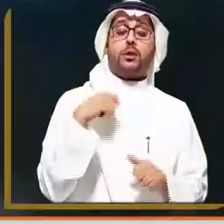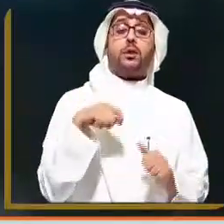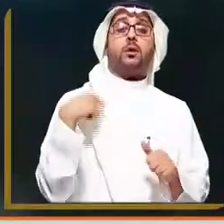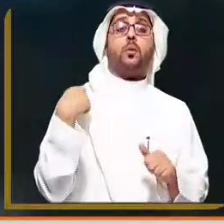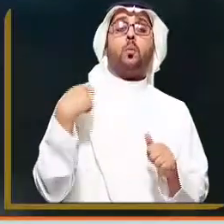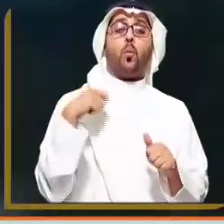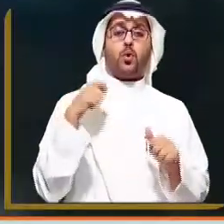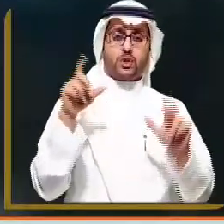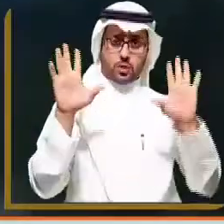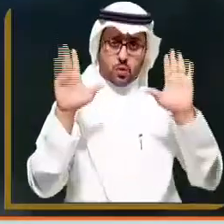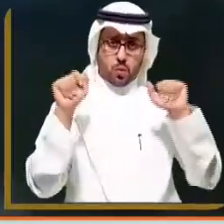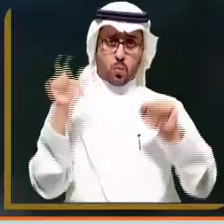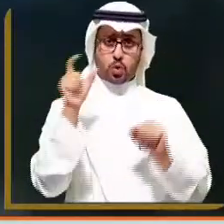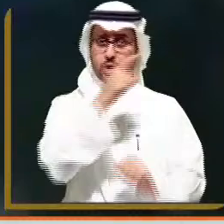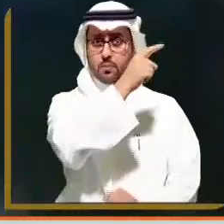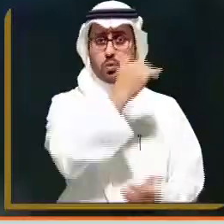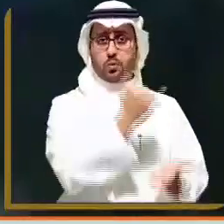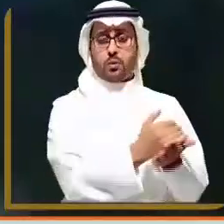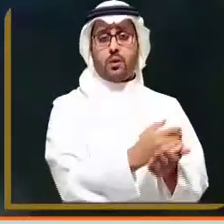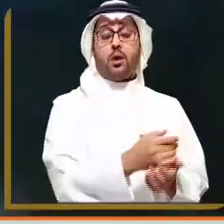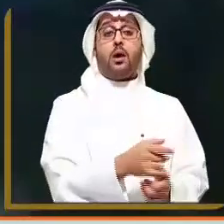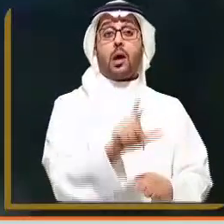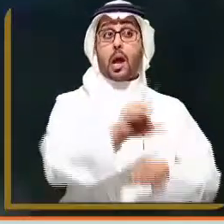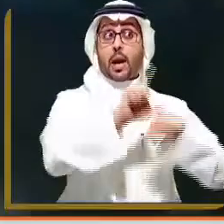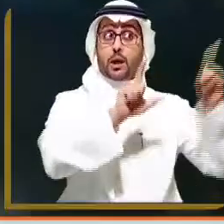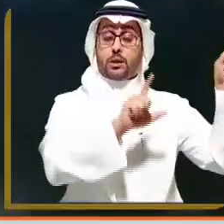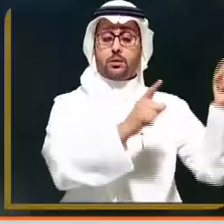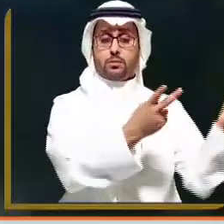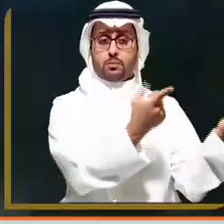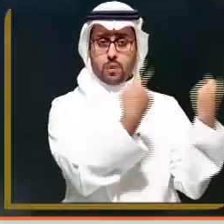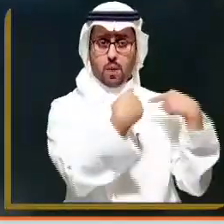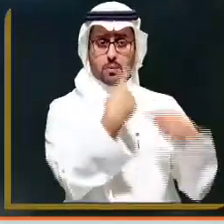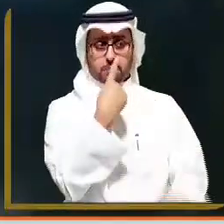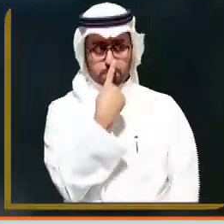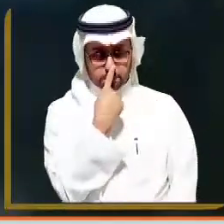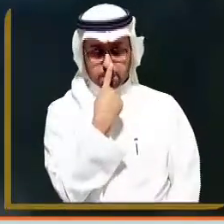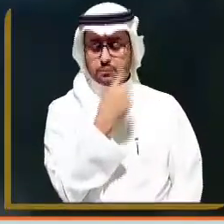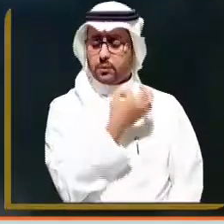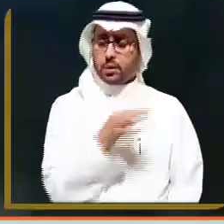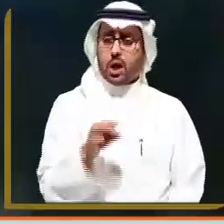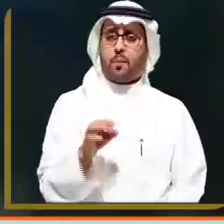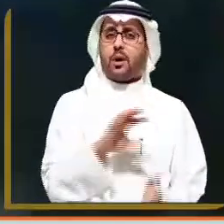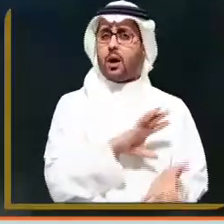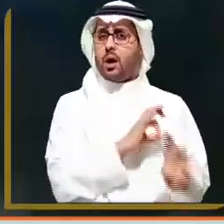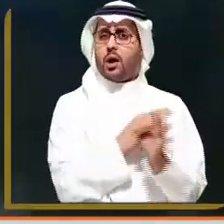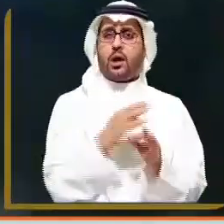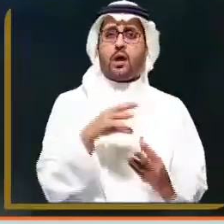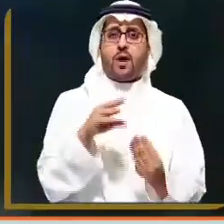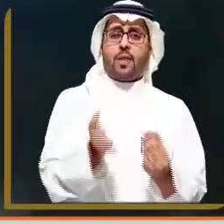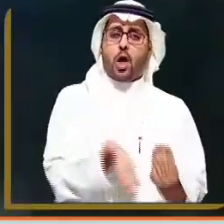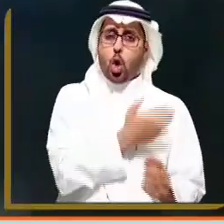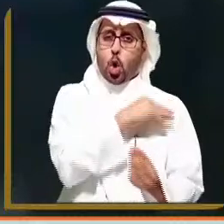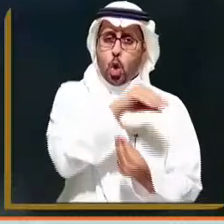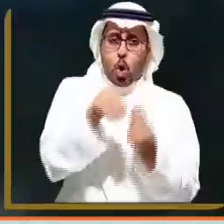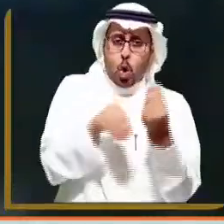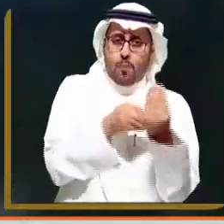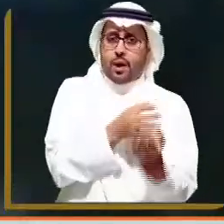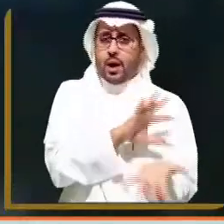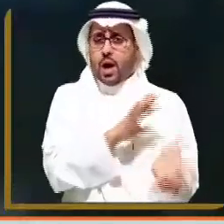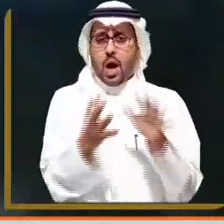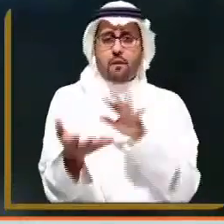الإسلامية والدعوة والإرشاد الشيخ عبد اللطيف آل الشيخ حفظه الله تعالى، التي تتعلق في العمرة وفي استقبال